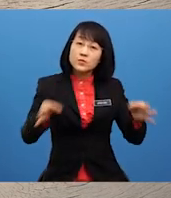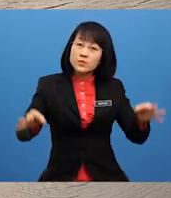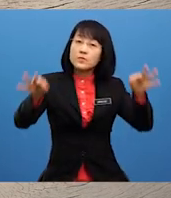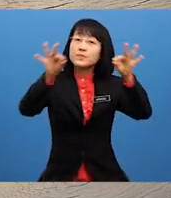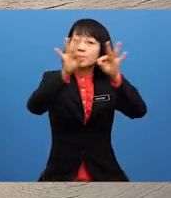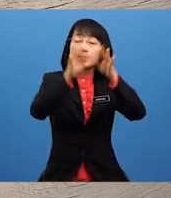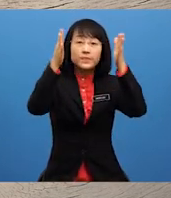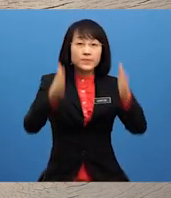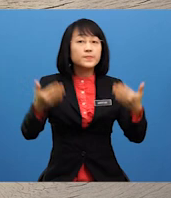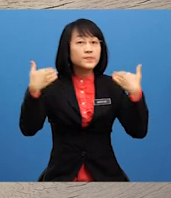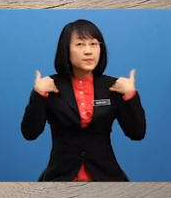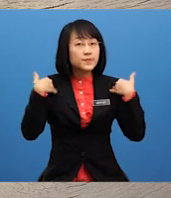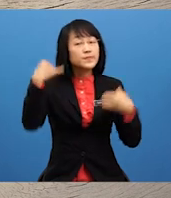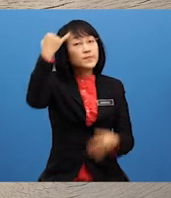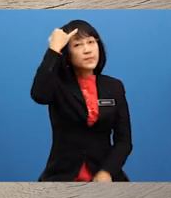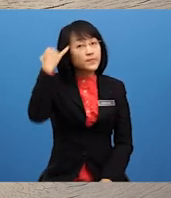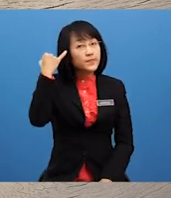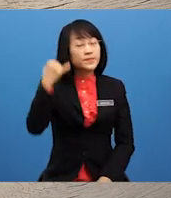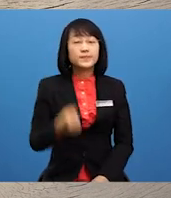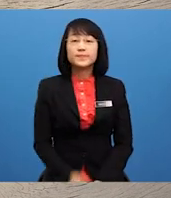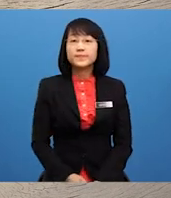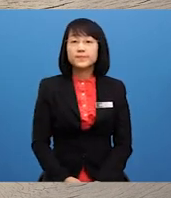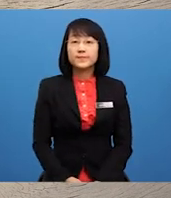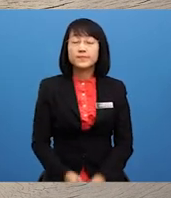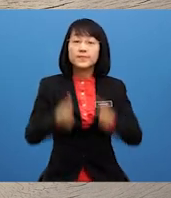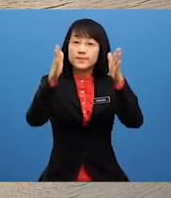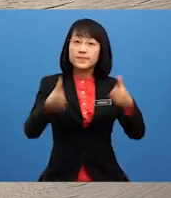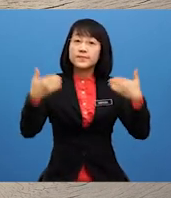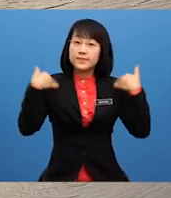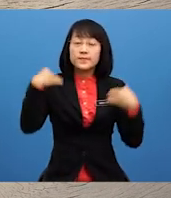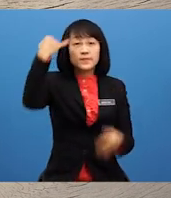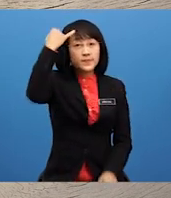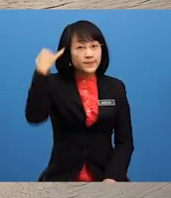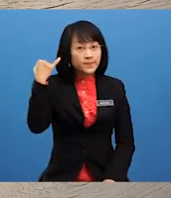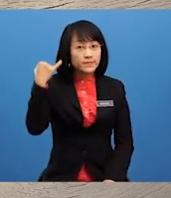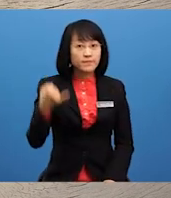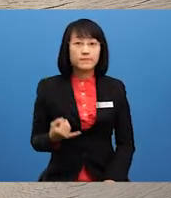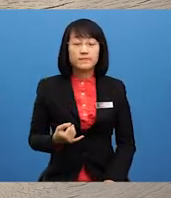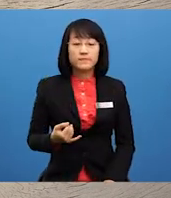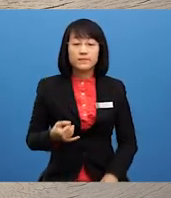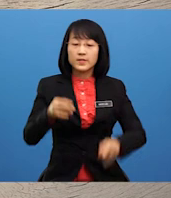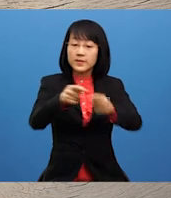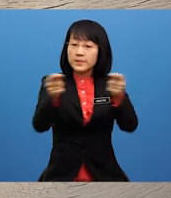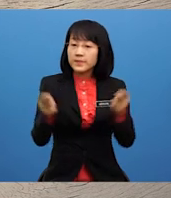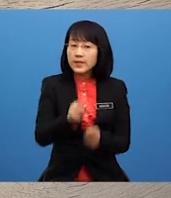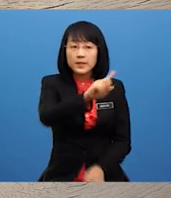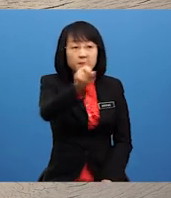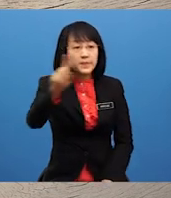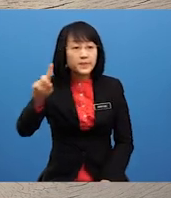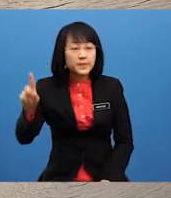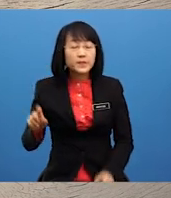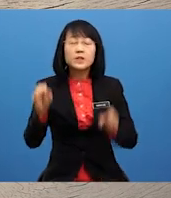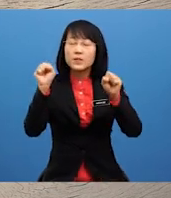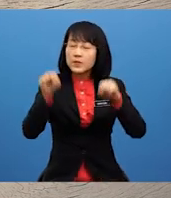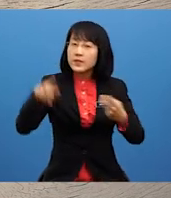kepentingan orang yang berilmu. Orang yang berilmu walaupun ditempatkan di mana sahaja, mereka akan